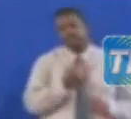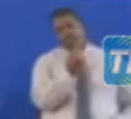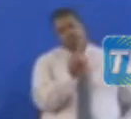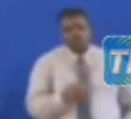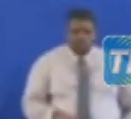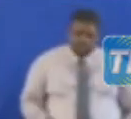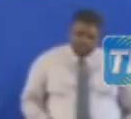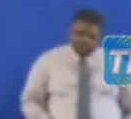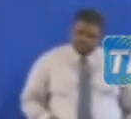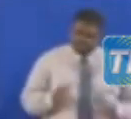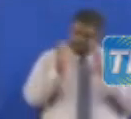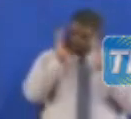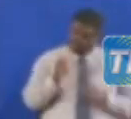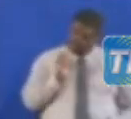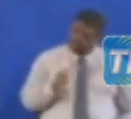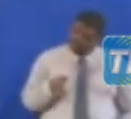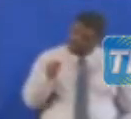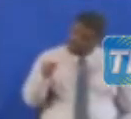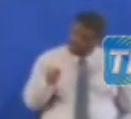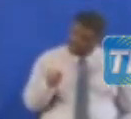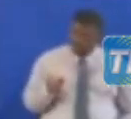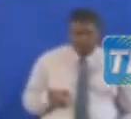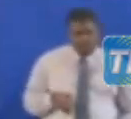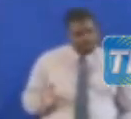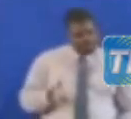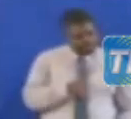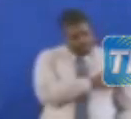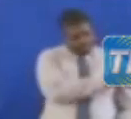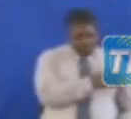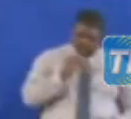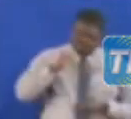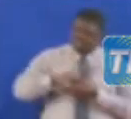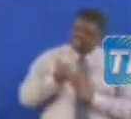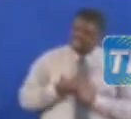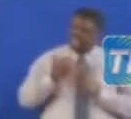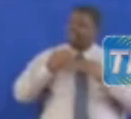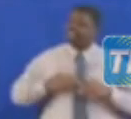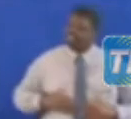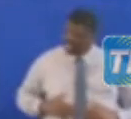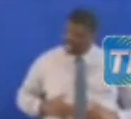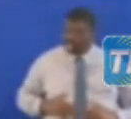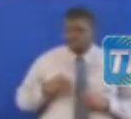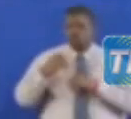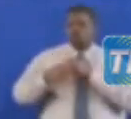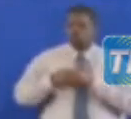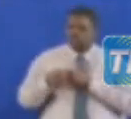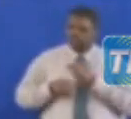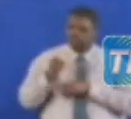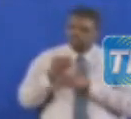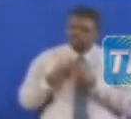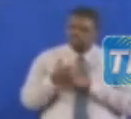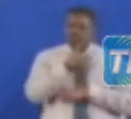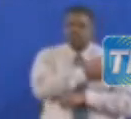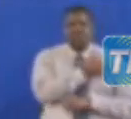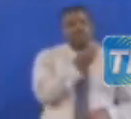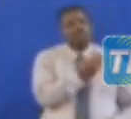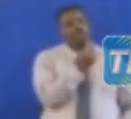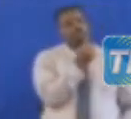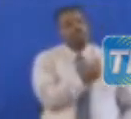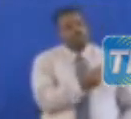243.61. Mheshimiwa Spika, kwa upande wa sekta ya afya, tutaendelea na ujenzi wa hospitali 41 za